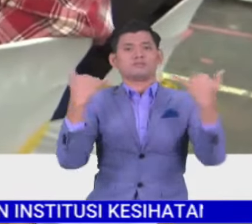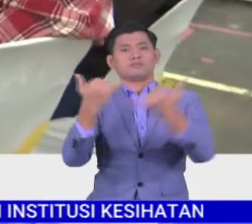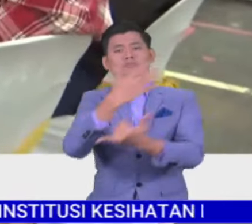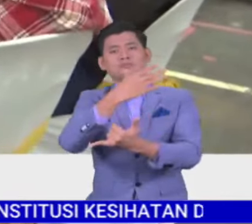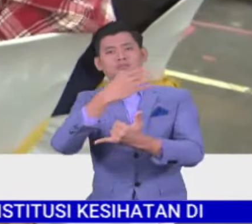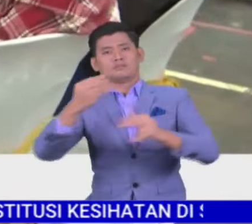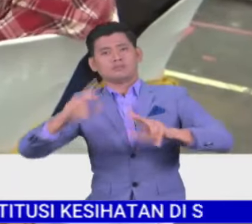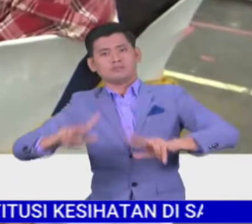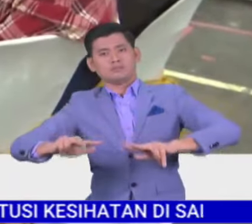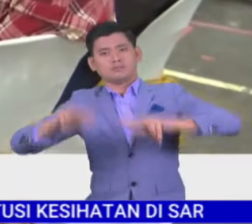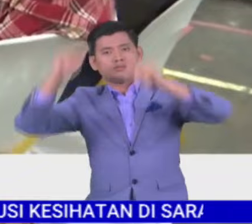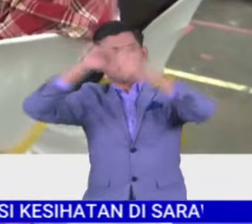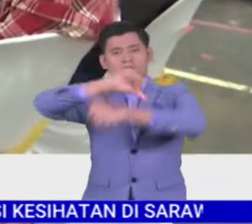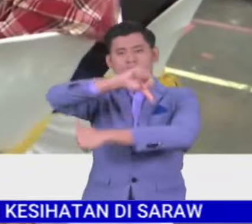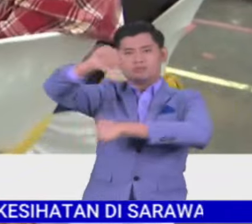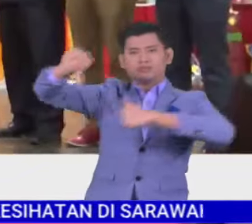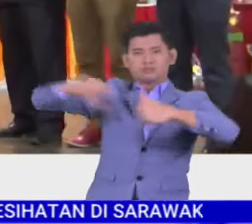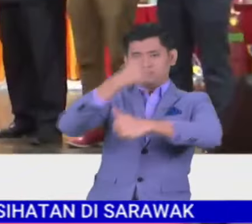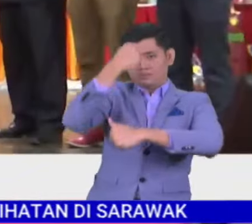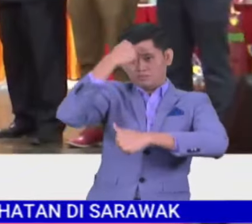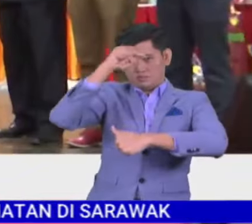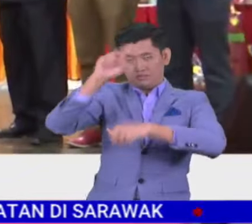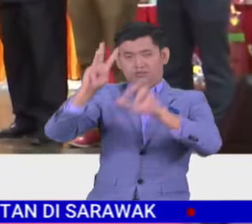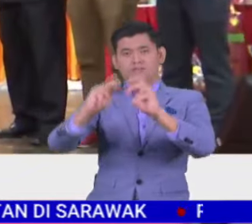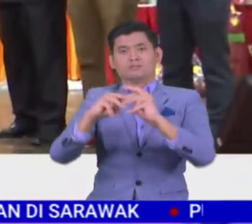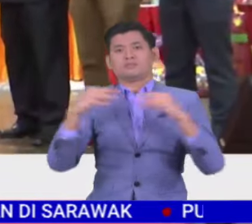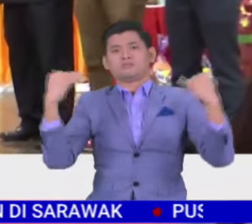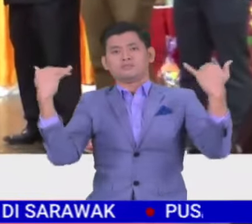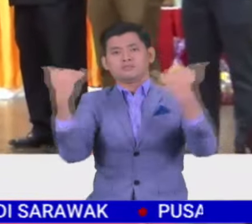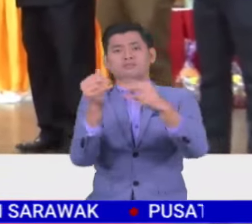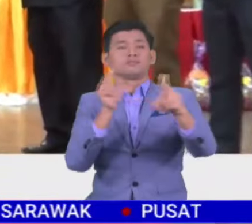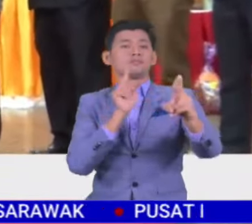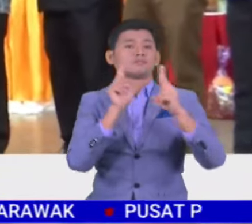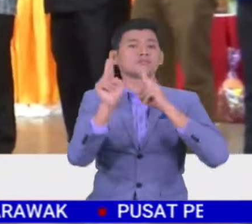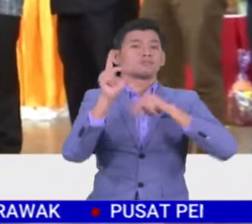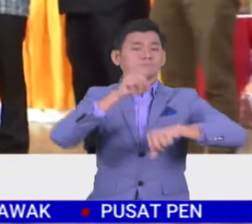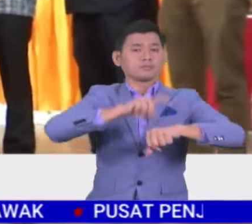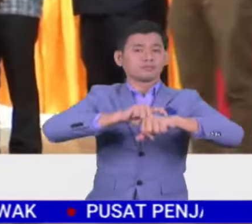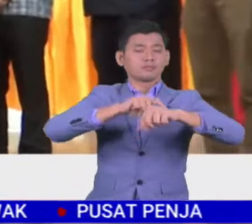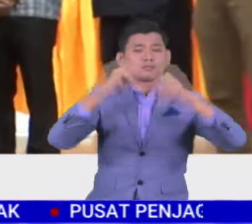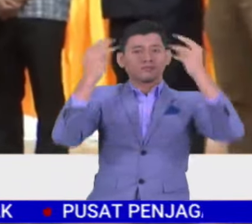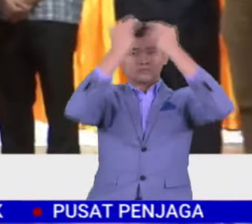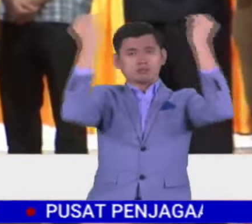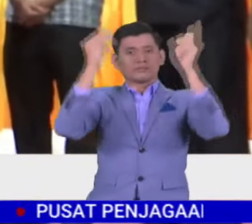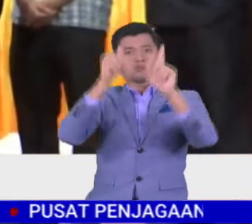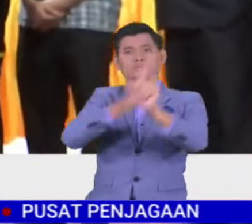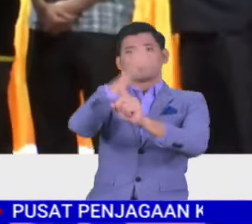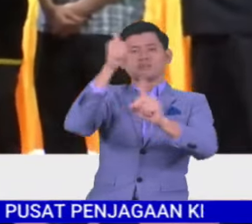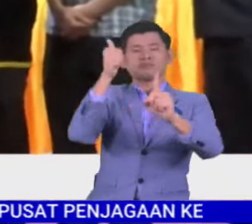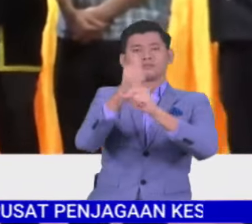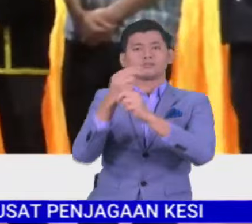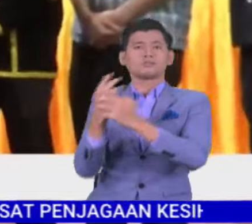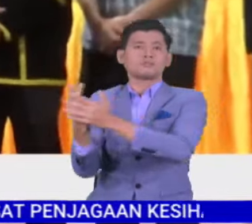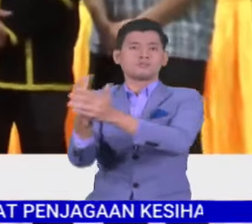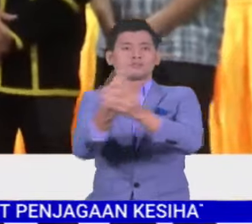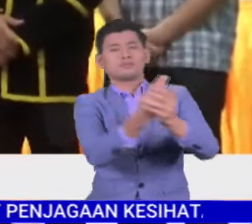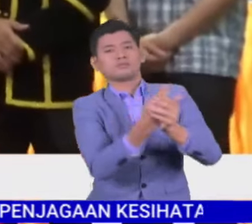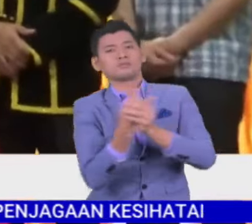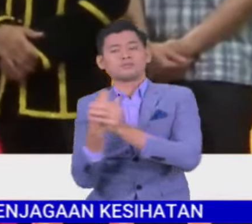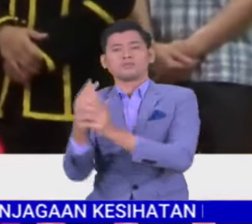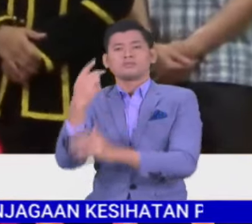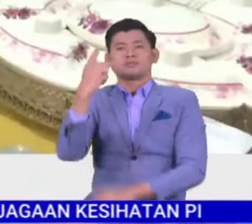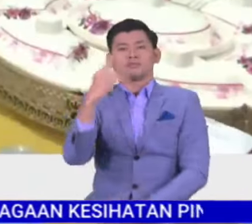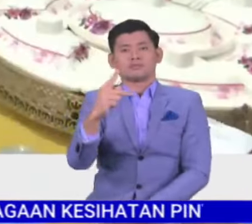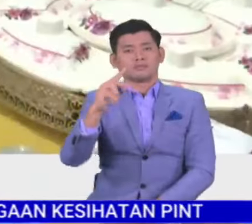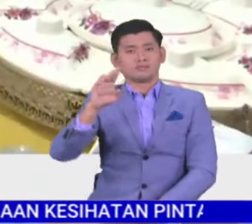sosial untuk masyarakat setempat beliau berucap meresmikan majelis apresiasi perpaduan daerah kota belut di dewantoon